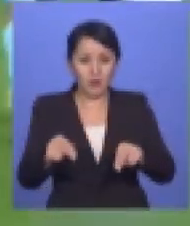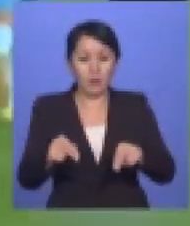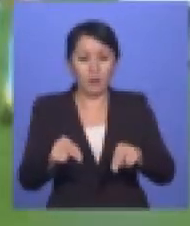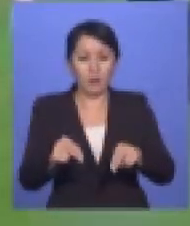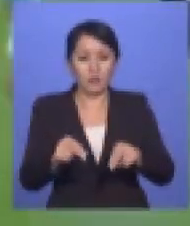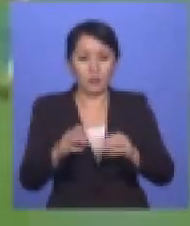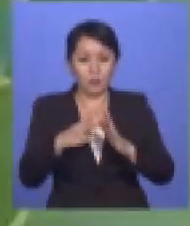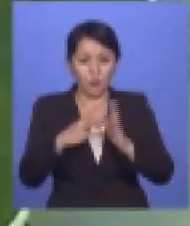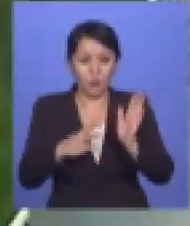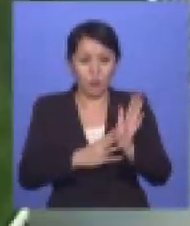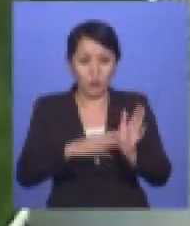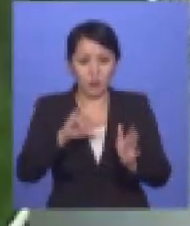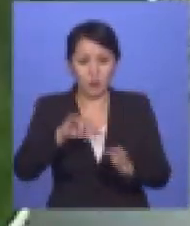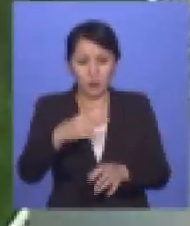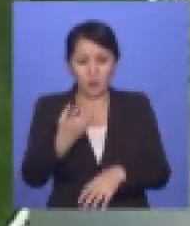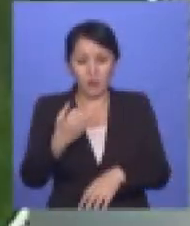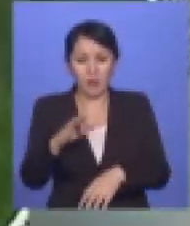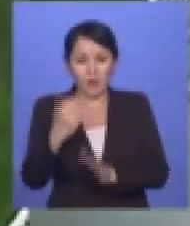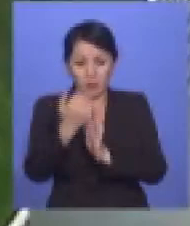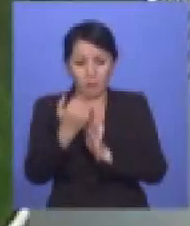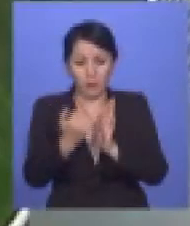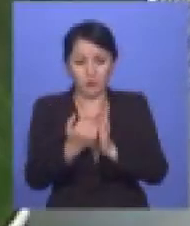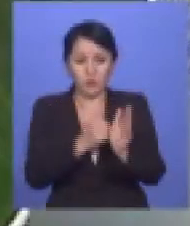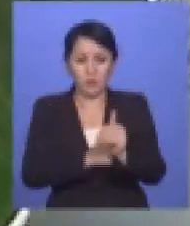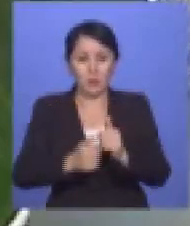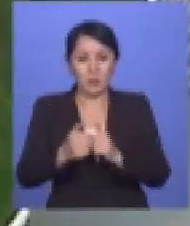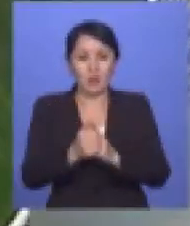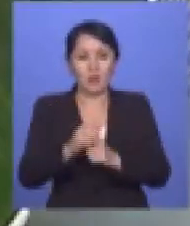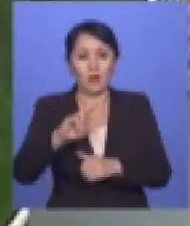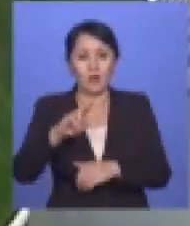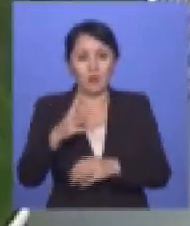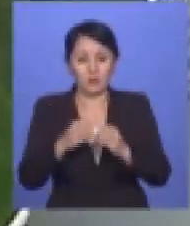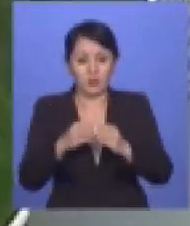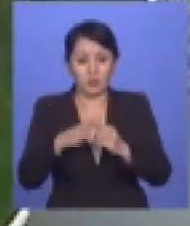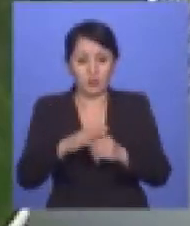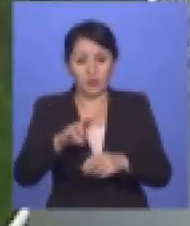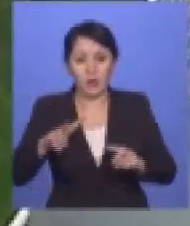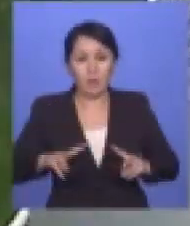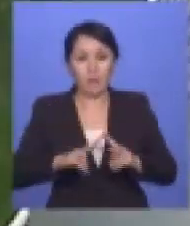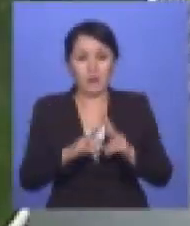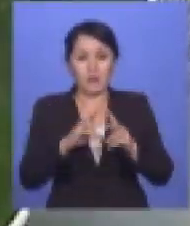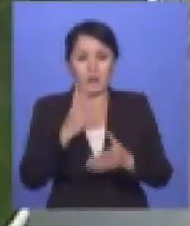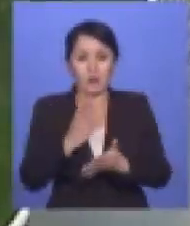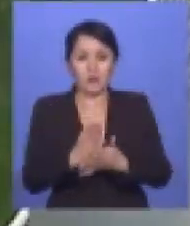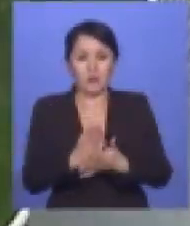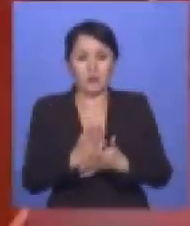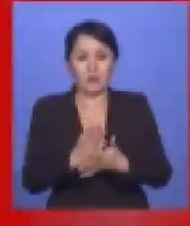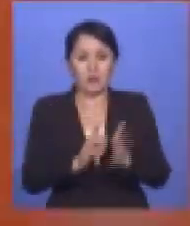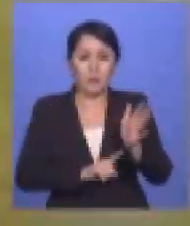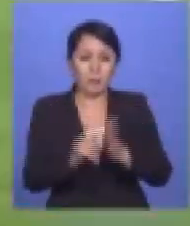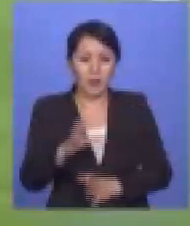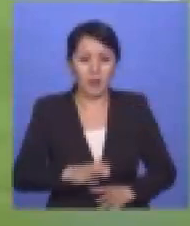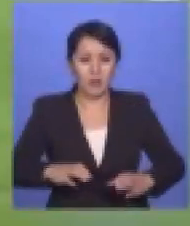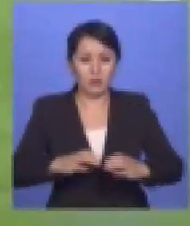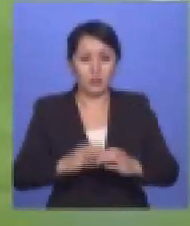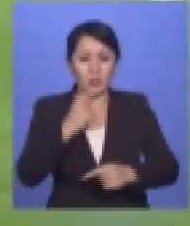қоржынында 19 ұпай бар. Олар турнирлік кестеде көш бастап тұр. Екінші орынға 15 ұпаймен елордалық Астана жайғасқан. Али Алиев бастаған